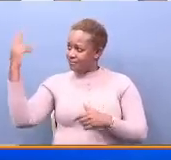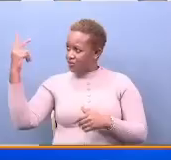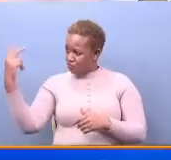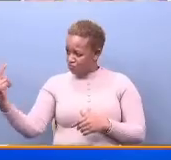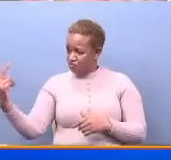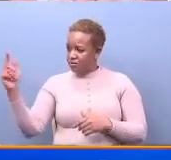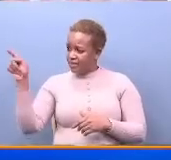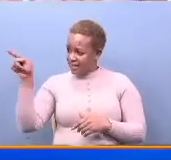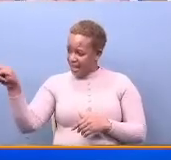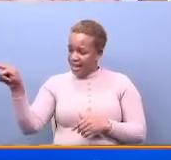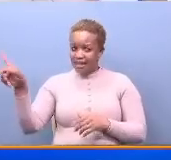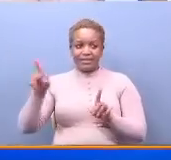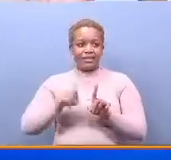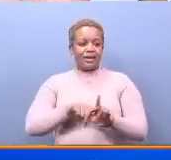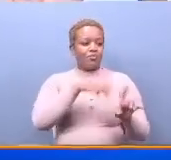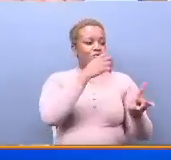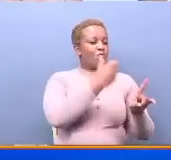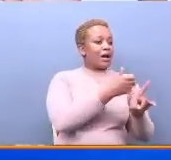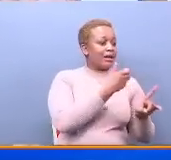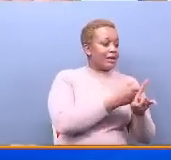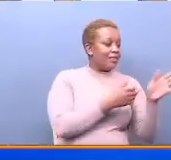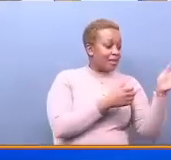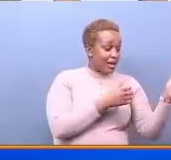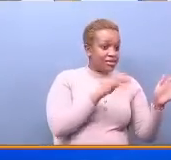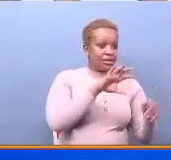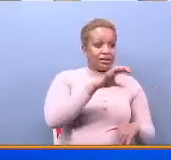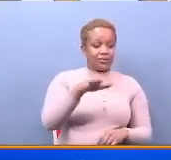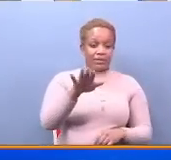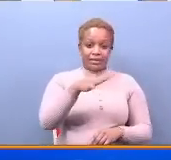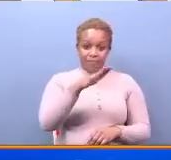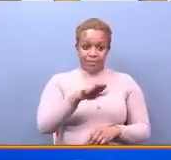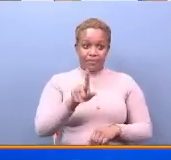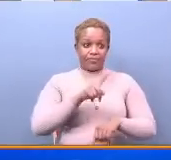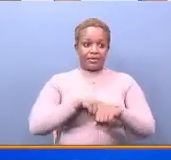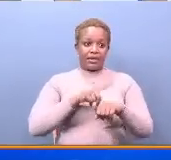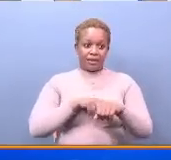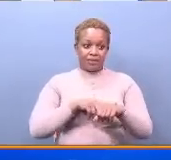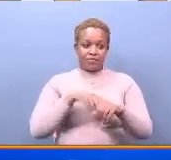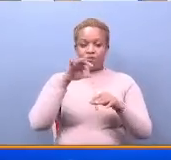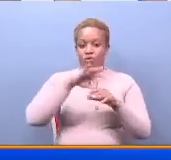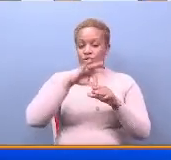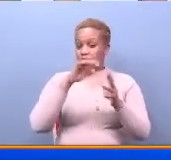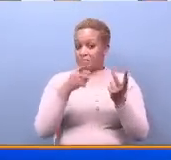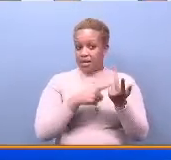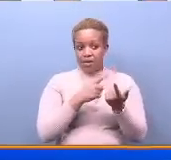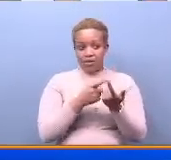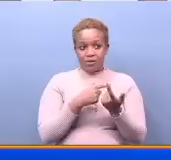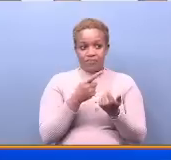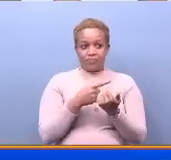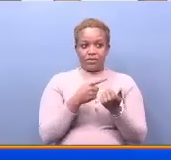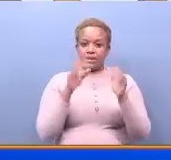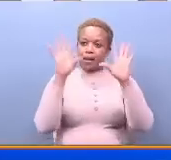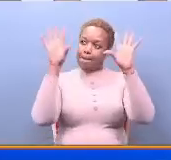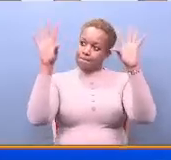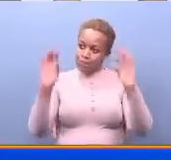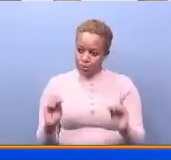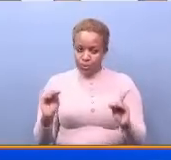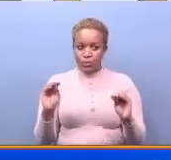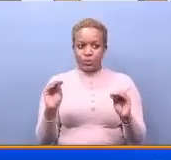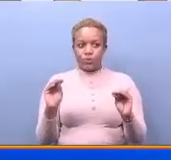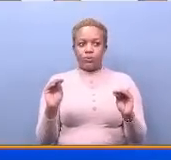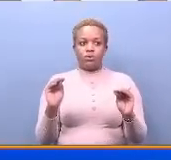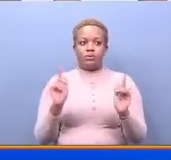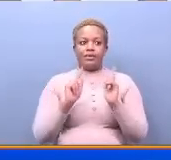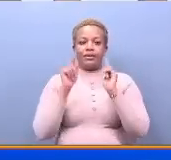na Kwale na County Assembly. Na wakati ya kura ilipiga kuhesabiwa, wakazima. Wakakuja